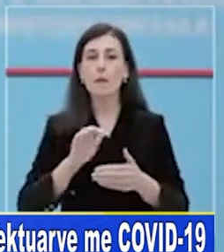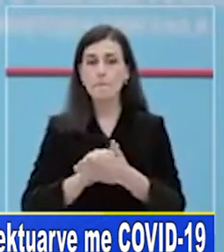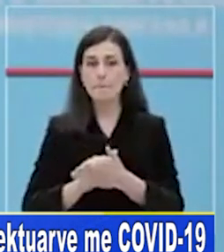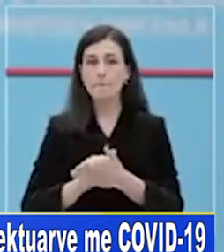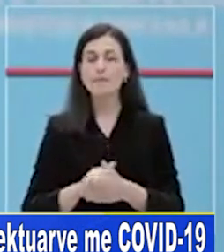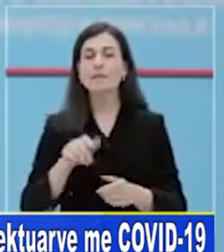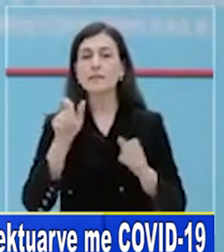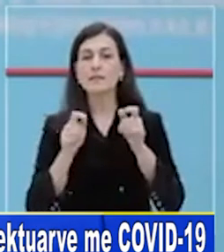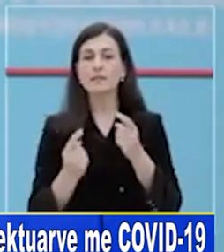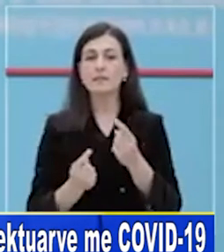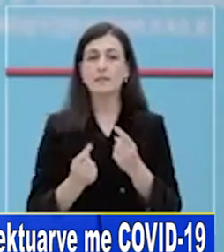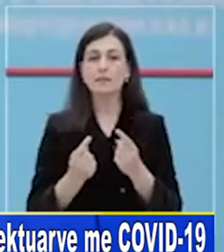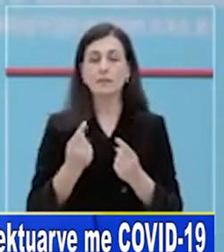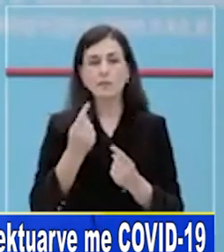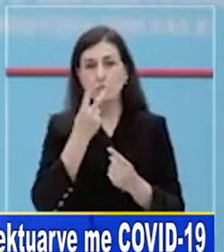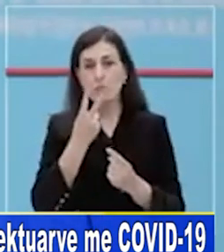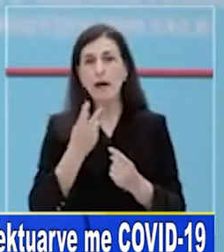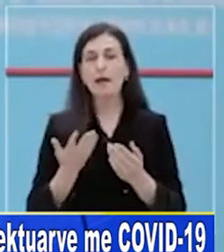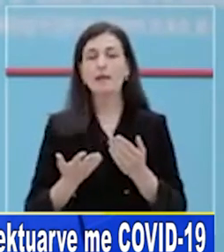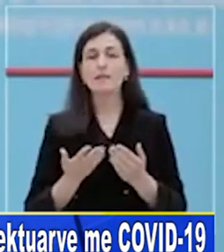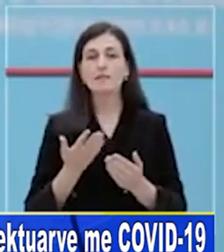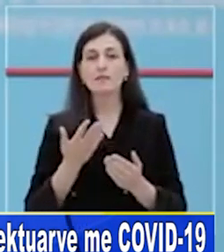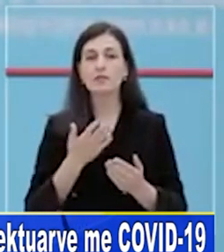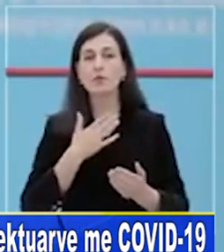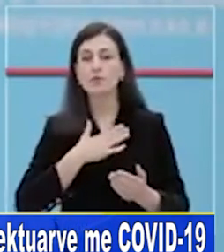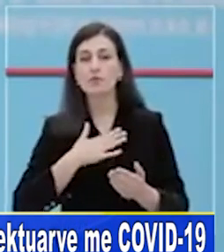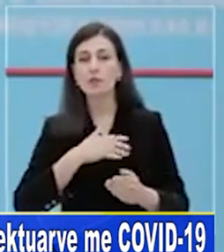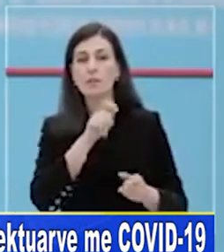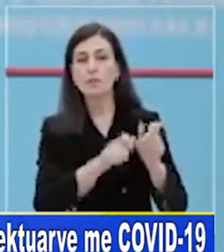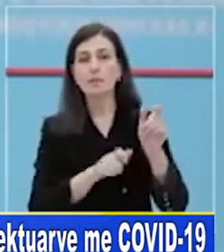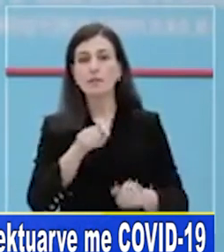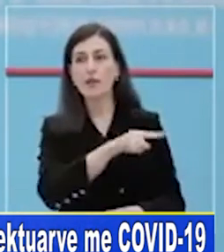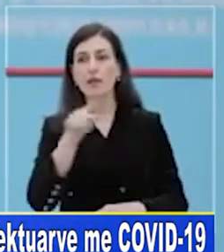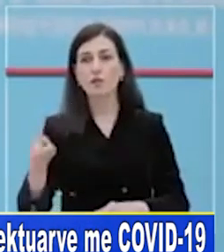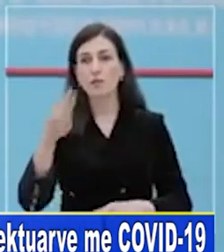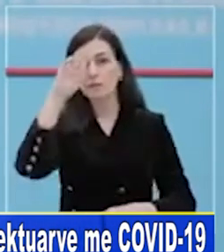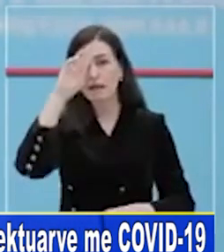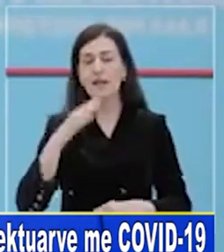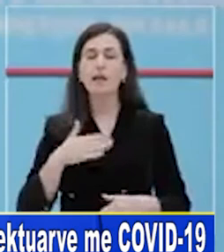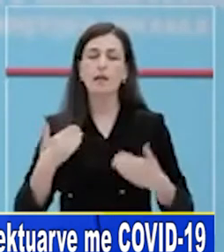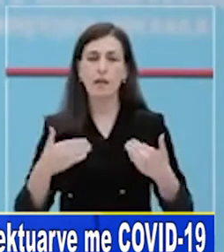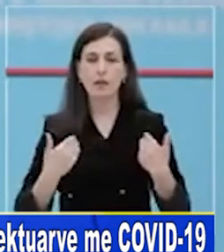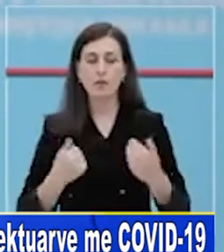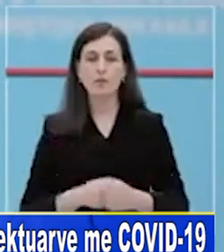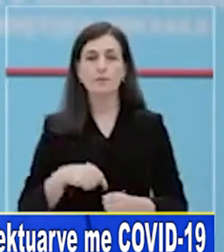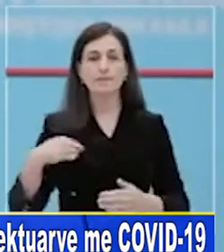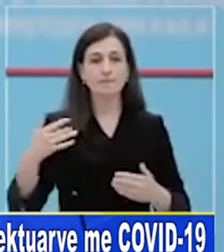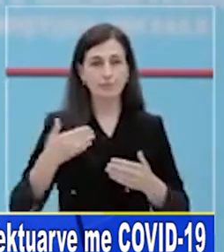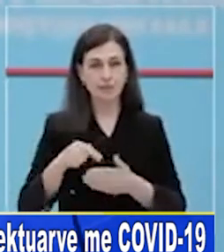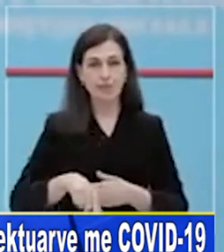duke parë dhe nevojën e pacientve që kanë kërkuar trajtim spitalor. Deri tani, 30 qytetare kanë humbur betejën